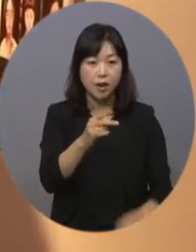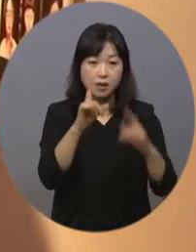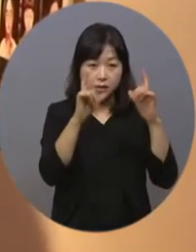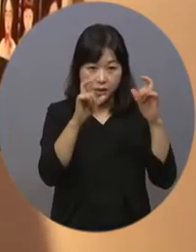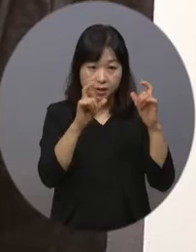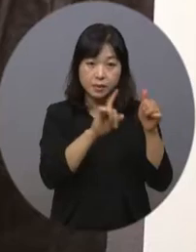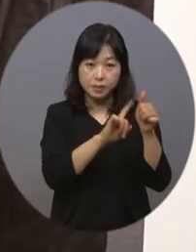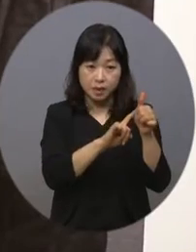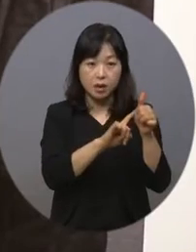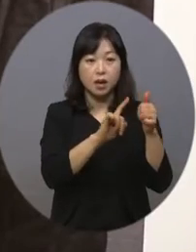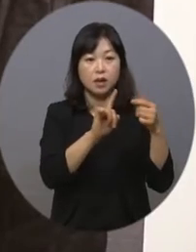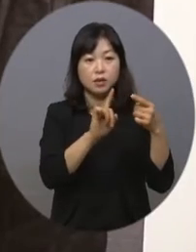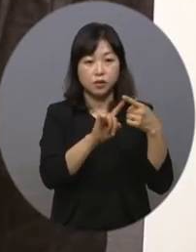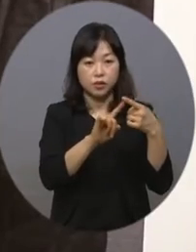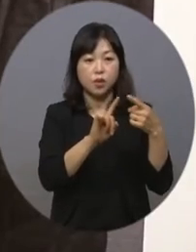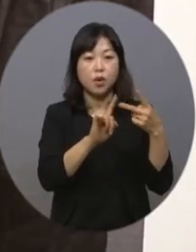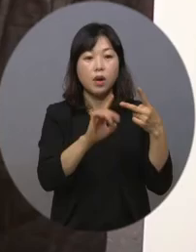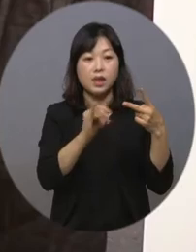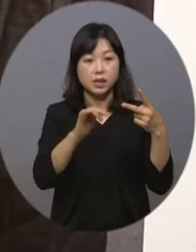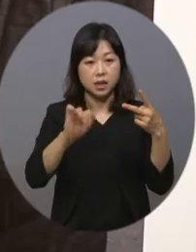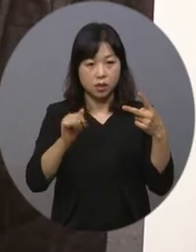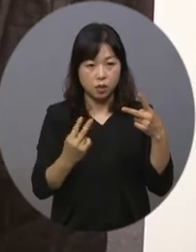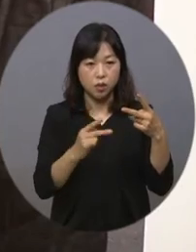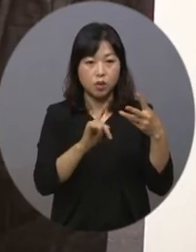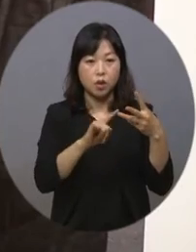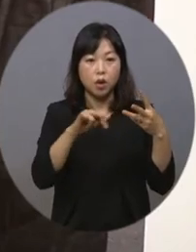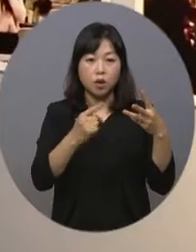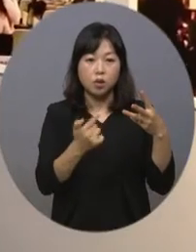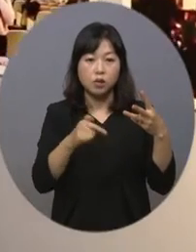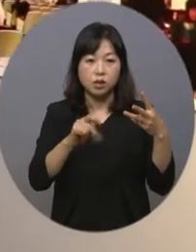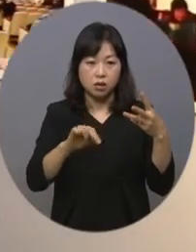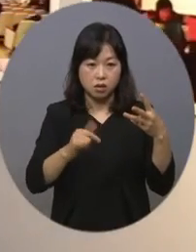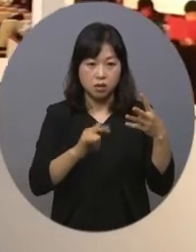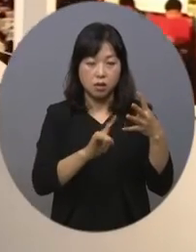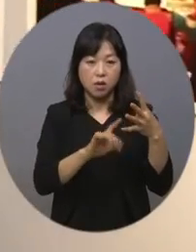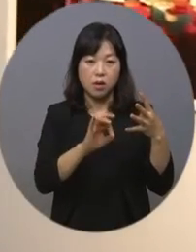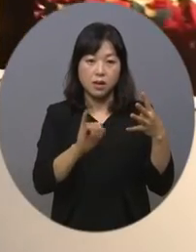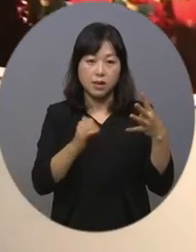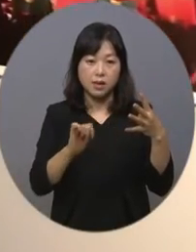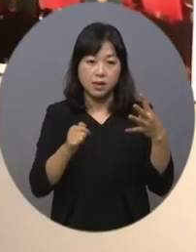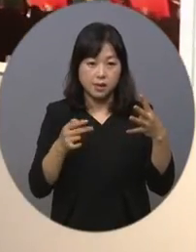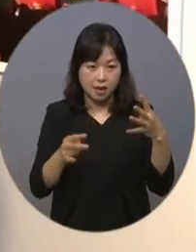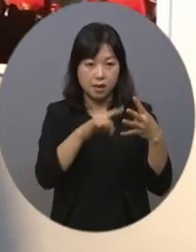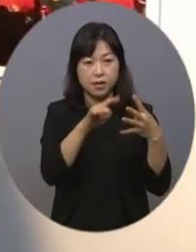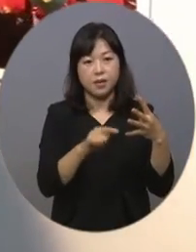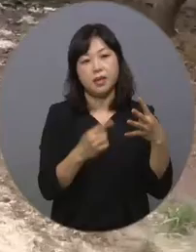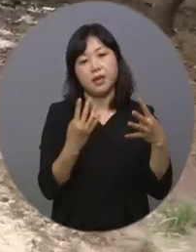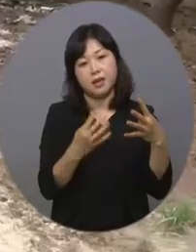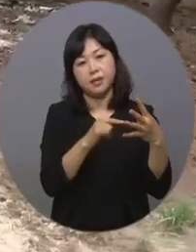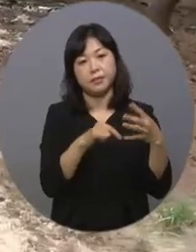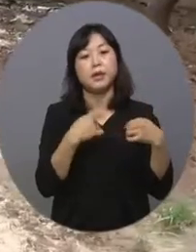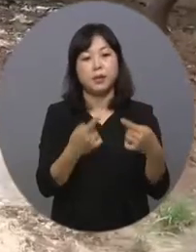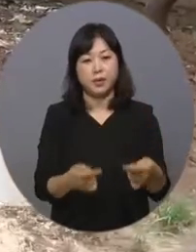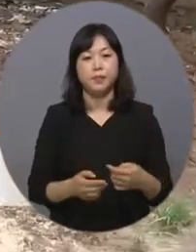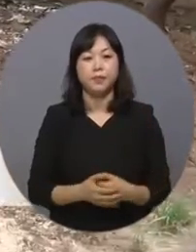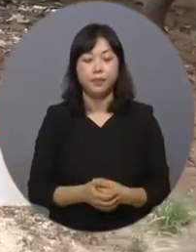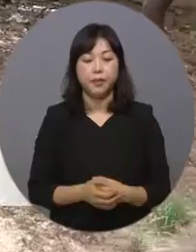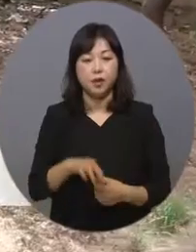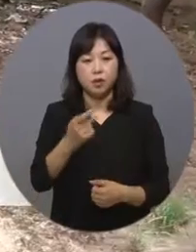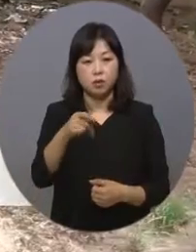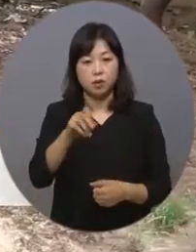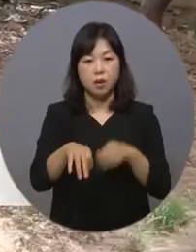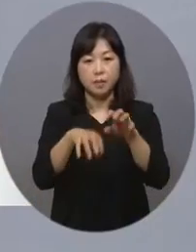비롯해 이찬효, 손정선, 이인혜 작가 등 4명의 작가가 함께 참여했습니다.